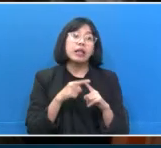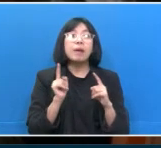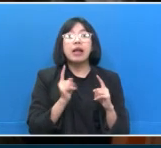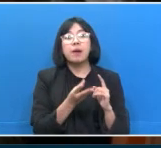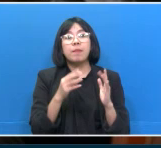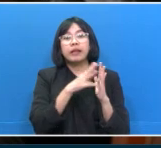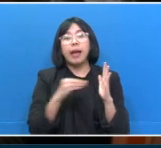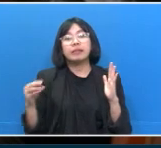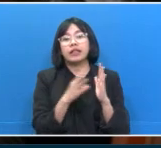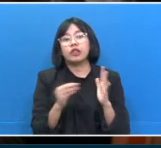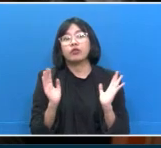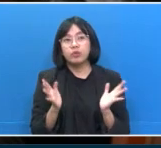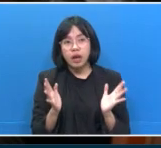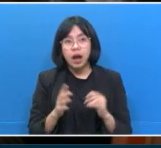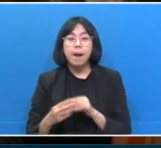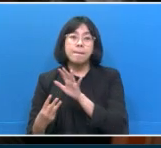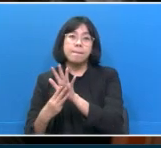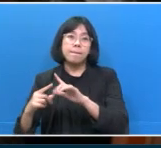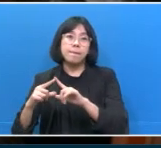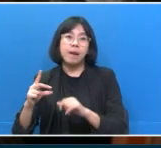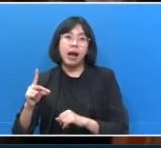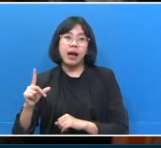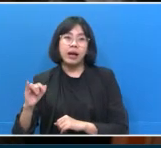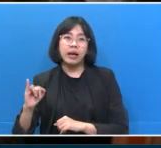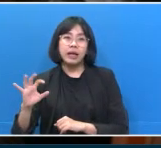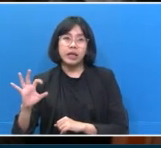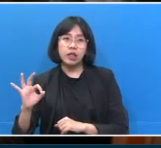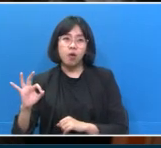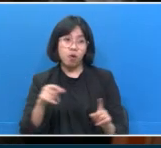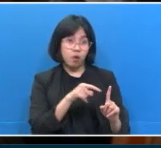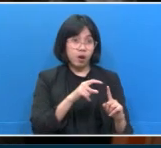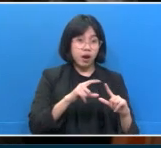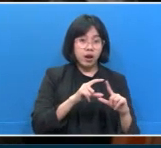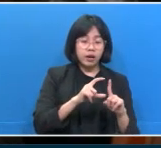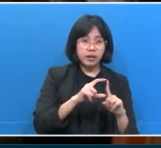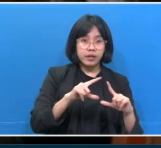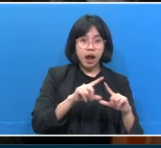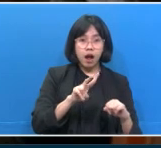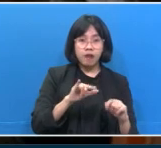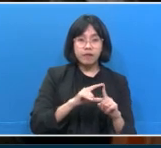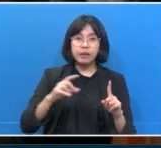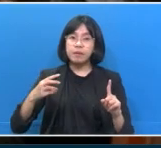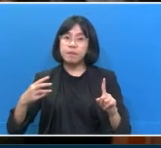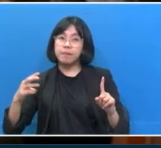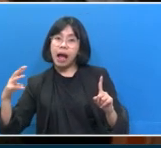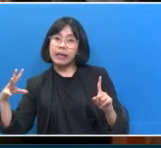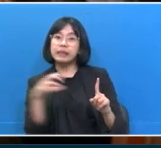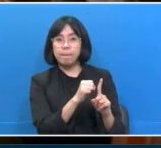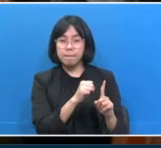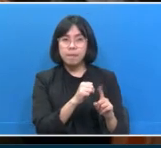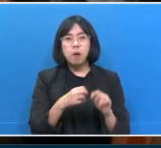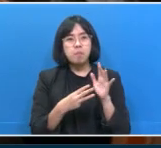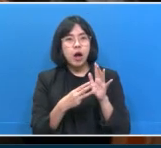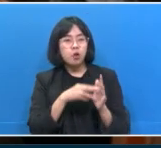JPU. Ancamannya cukup parah kalau saya bilang, karena di situ disebutkan akan